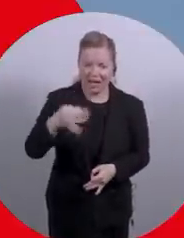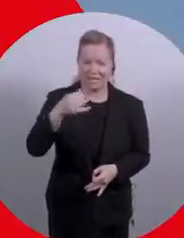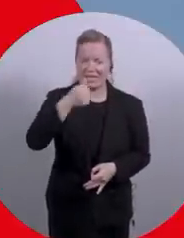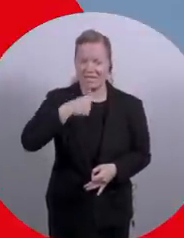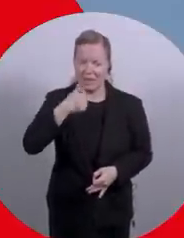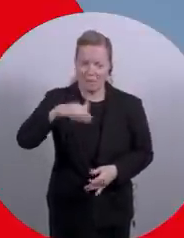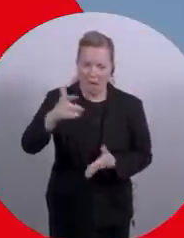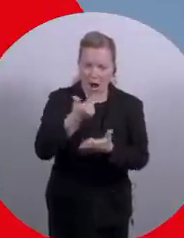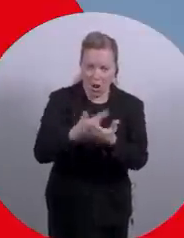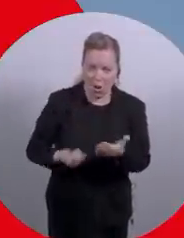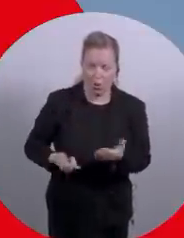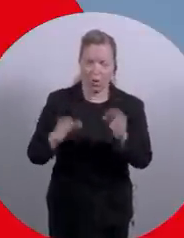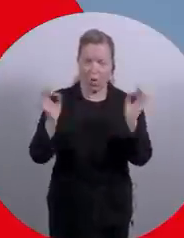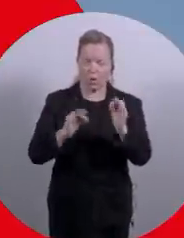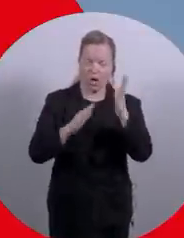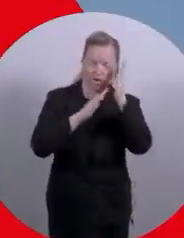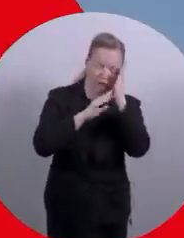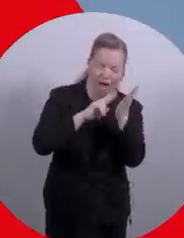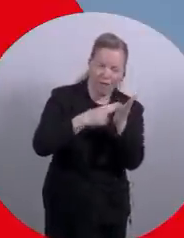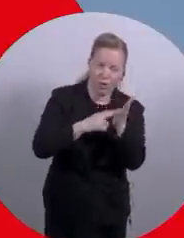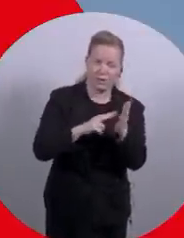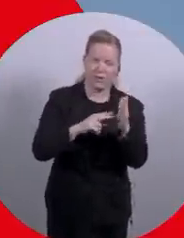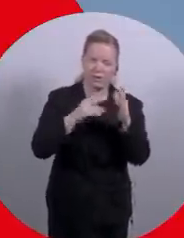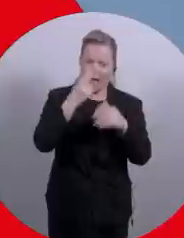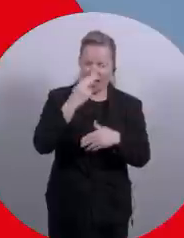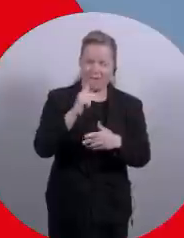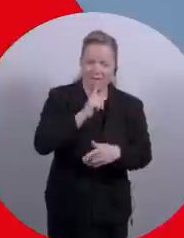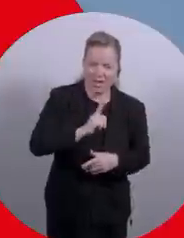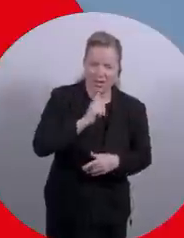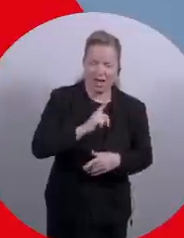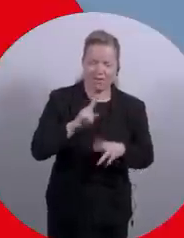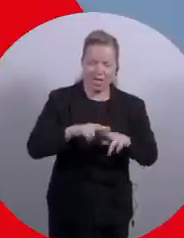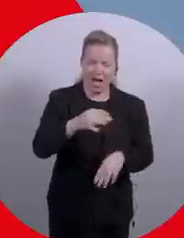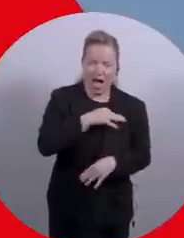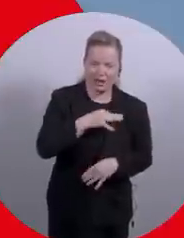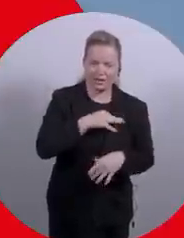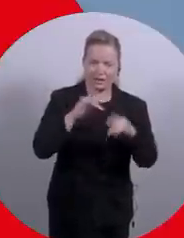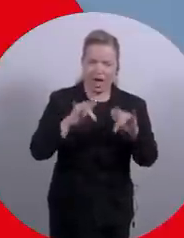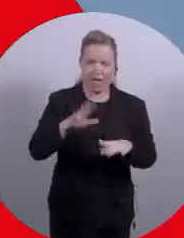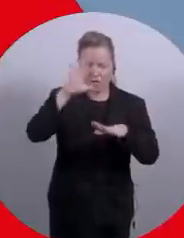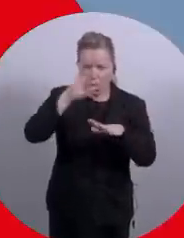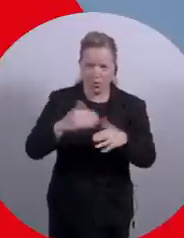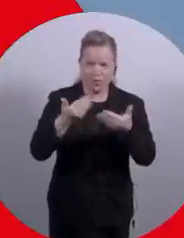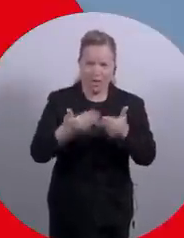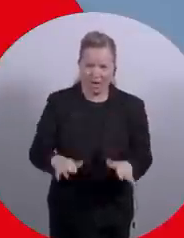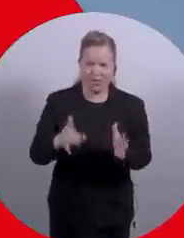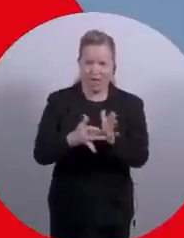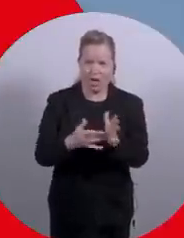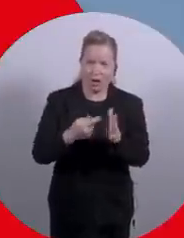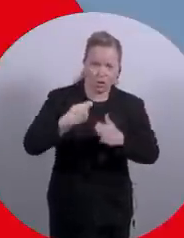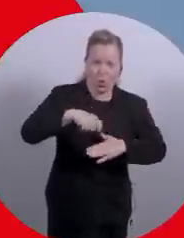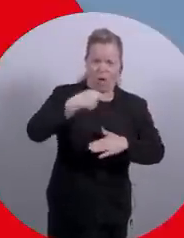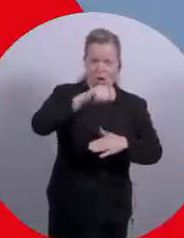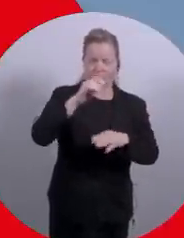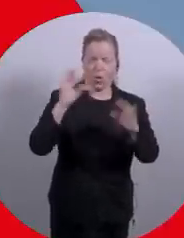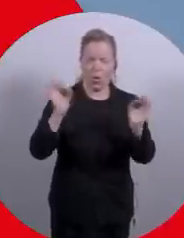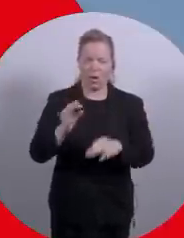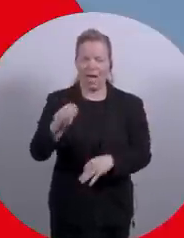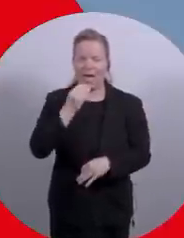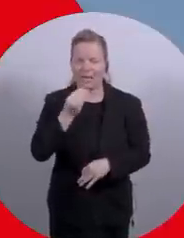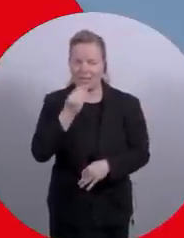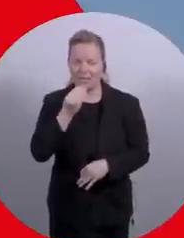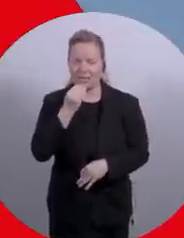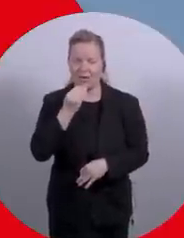Lohn gibt ganze schlaflose Nacht weniger gibt wenn man Angst hat die Wohnung aufgrund der Teuerung zu verlieren und kann sich vor dem Essen